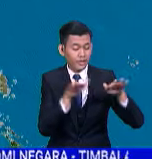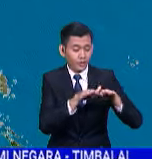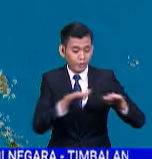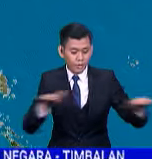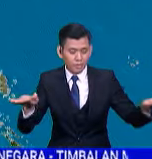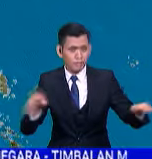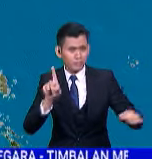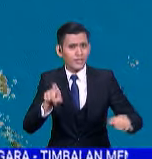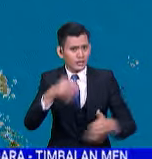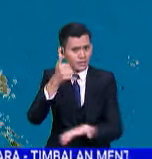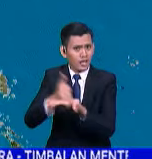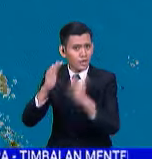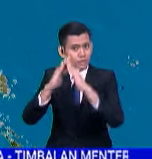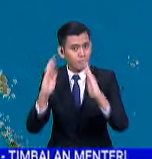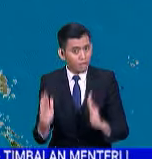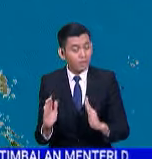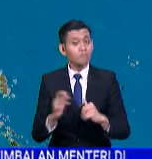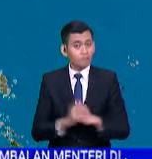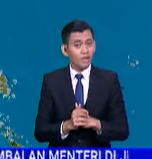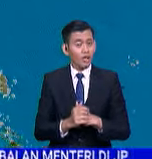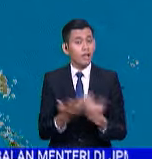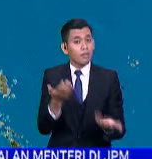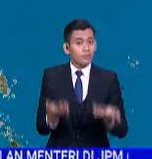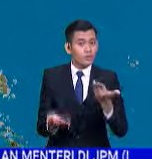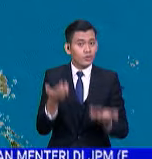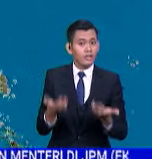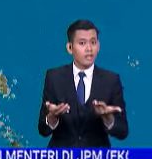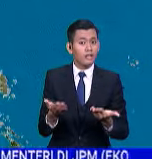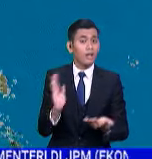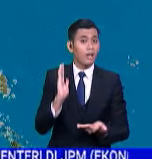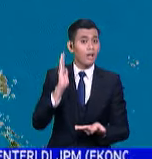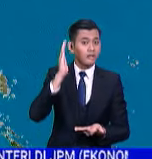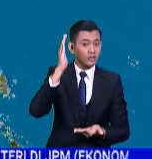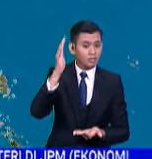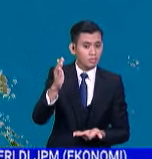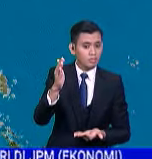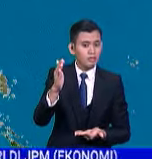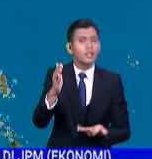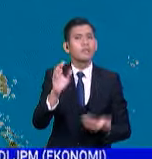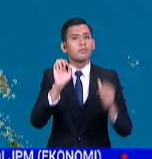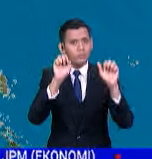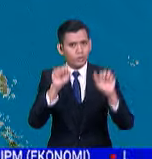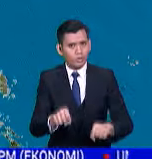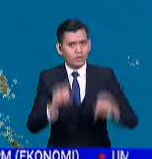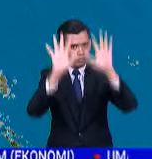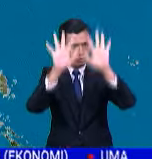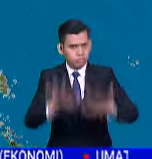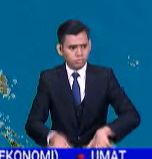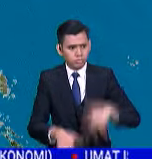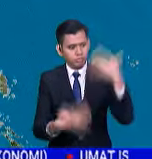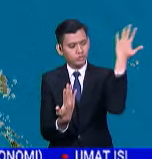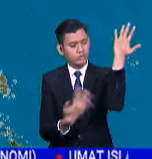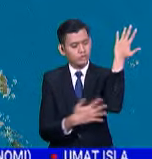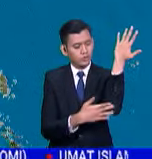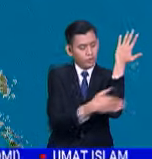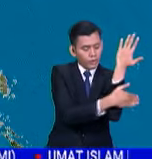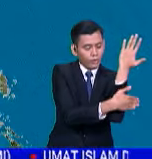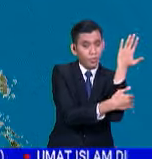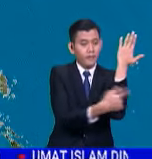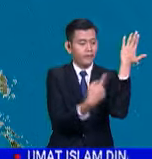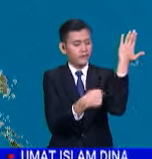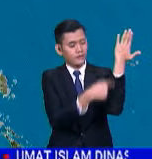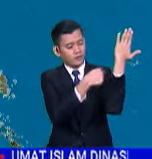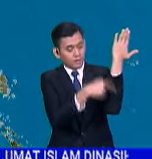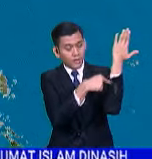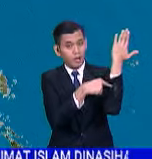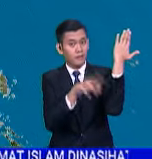di dalam rumah. Dan dijangkakan ia bergerak ke arah barat daya, boleh memasuki di kawasan perairan Johor Barat, Melaka dan